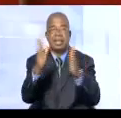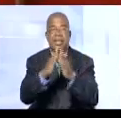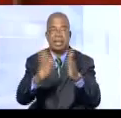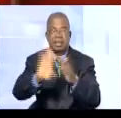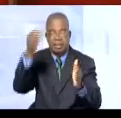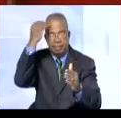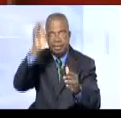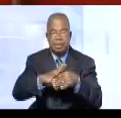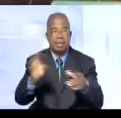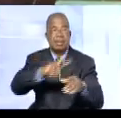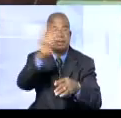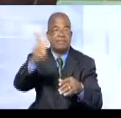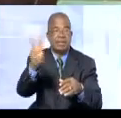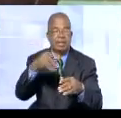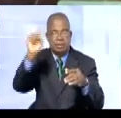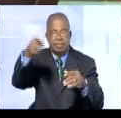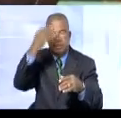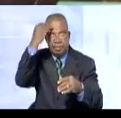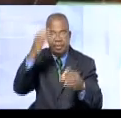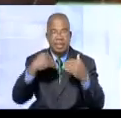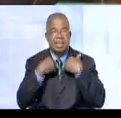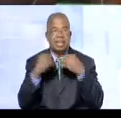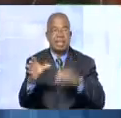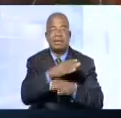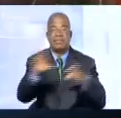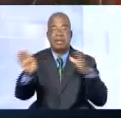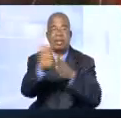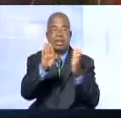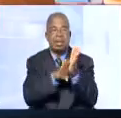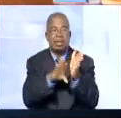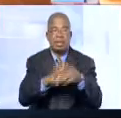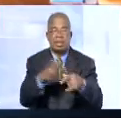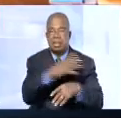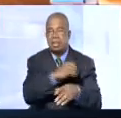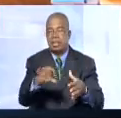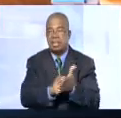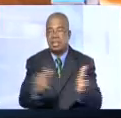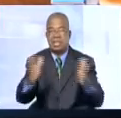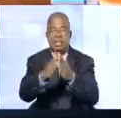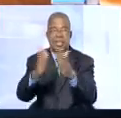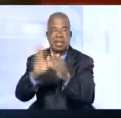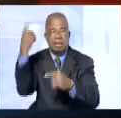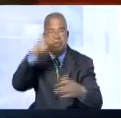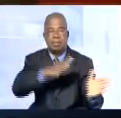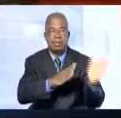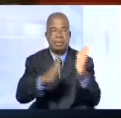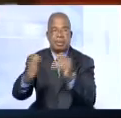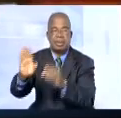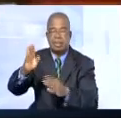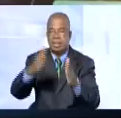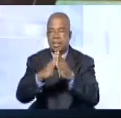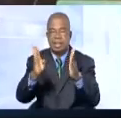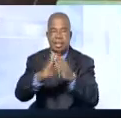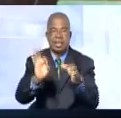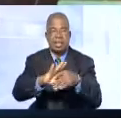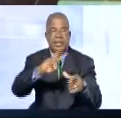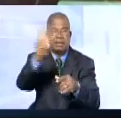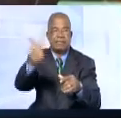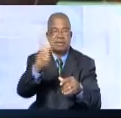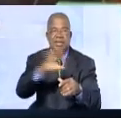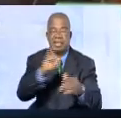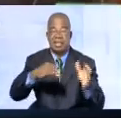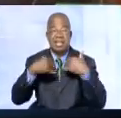mars 2013. Le Premier ministre a dû faire le point de cette réunion en vue des préparatifs du Conseil, entendez le Conseil du gouvernement qui l'a